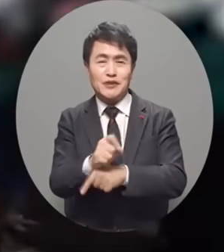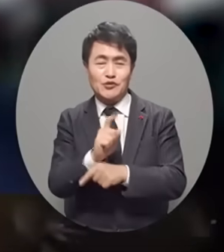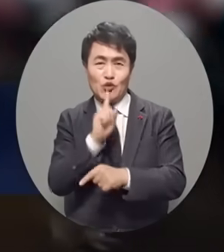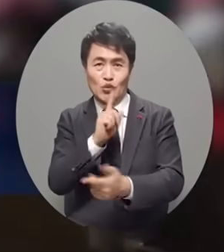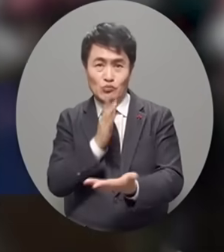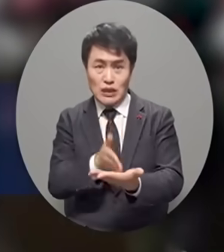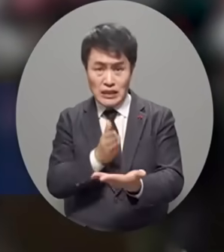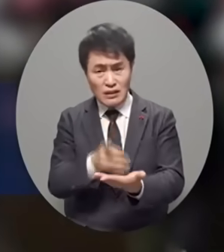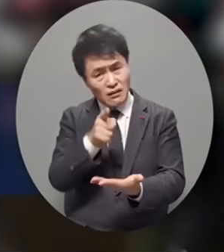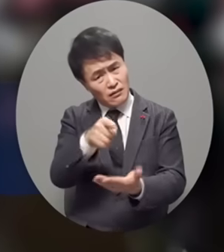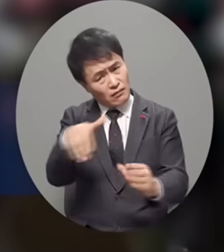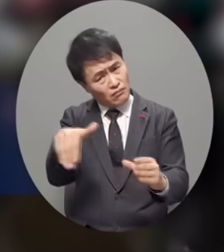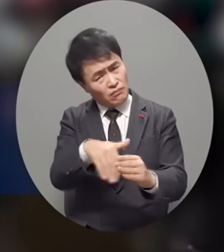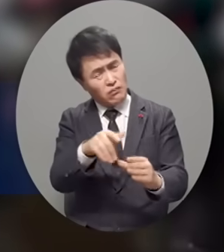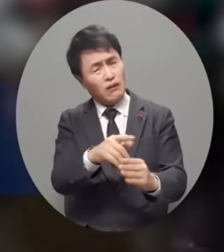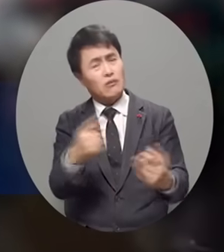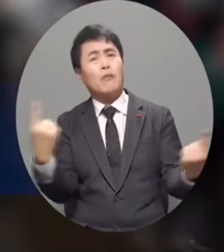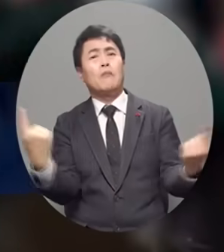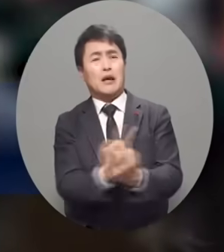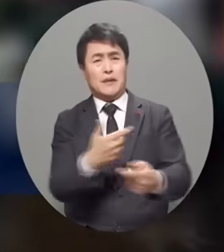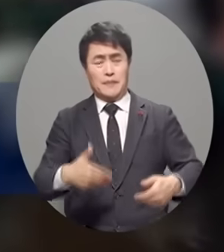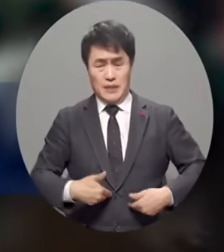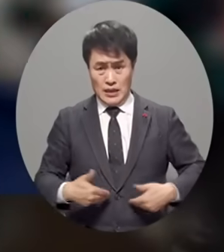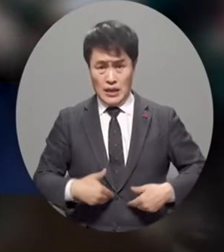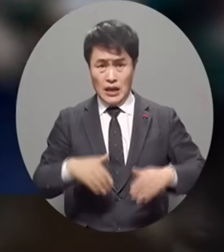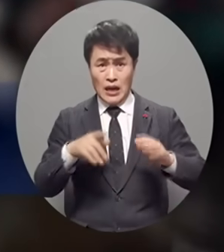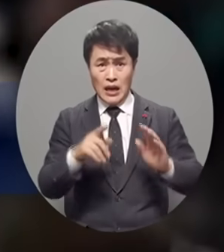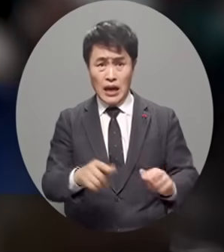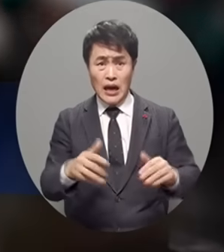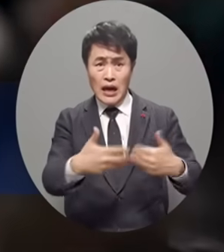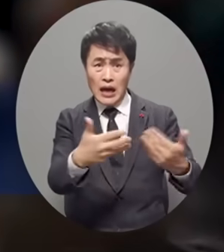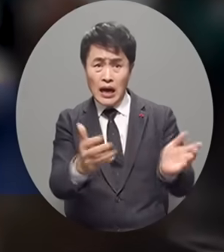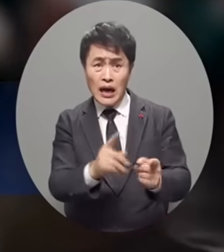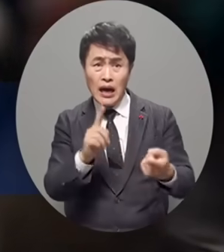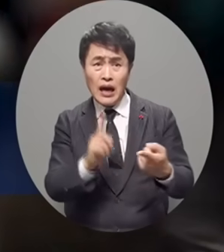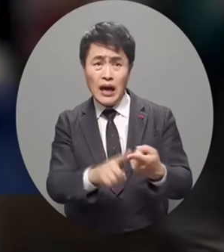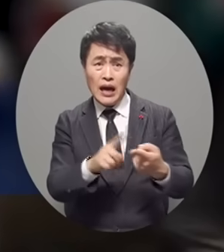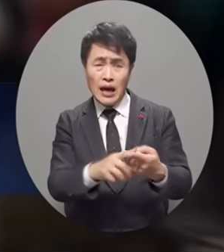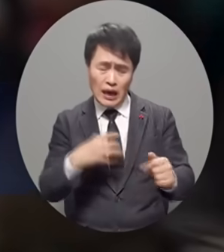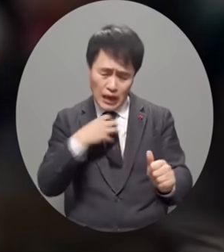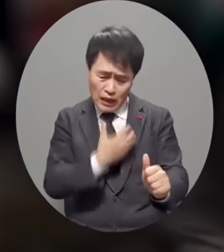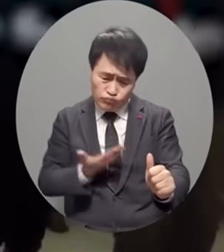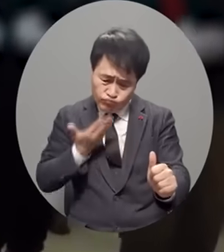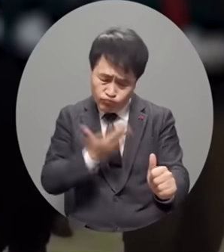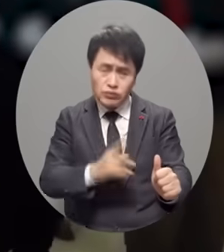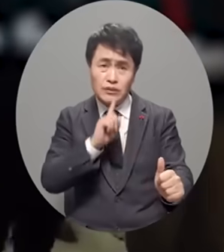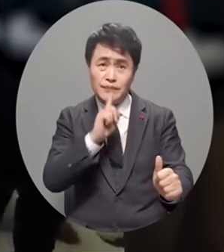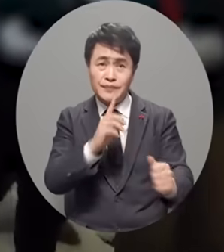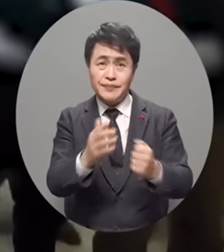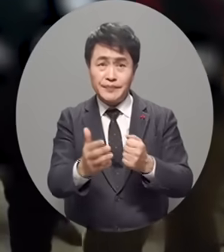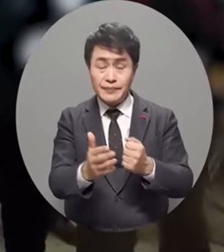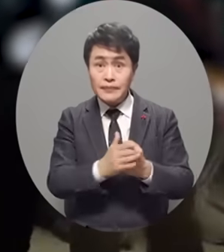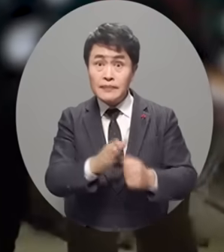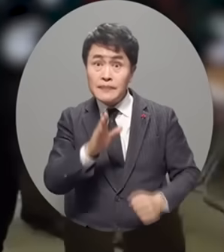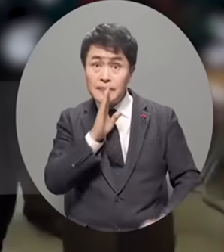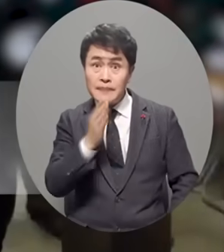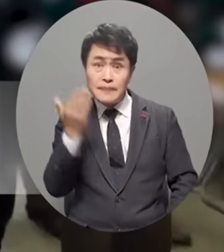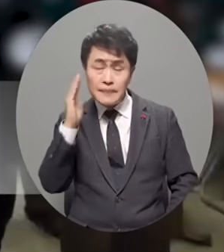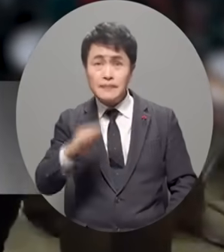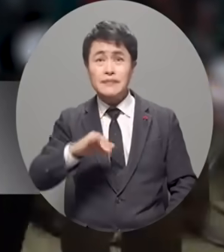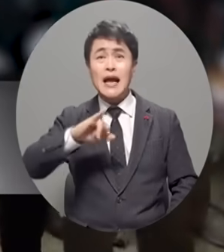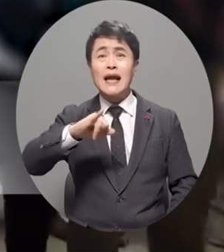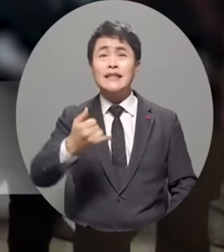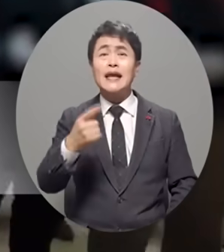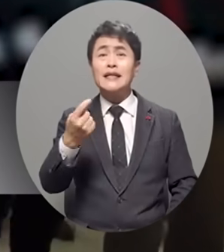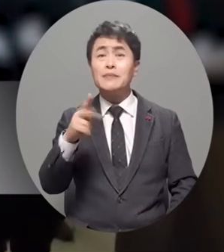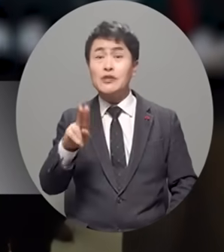이런 문화는 좀 반드시 뿌리 뽑아야 된다. 직장 내 괴롭힘으로 성립은 될 수 있다라고 생각하고 있습니다. 이 같은 사실이 최근 JTBC에서